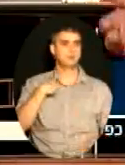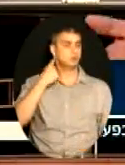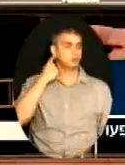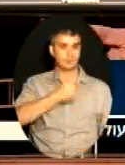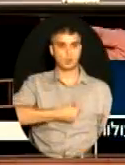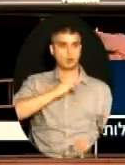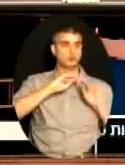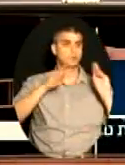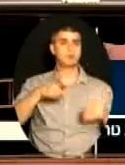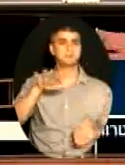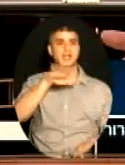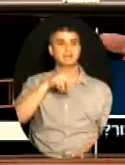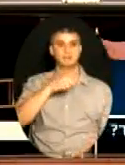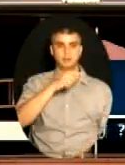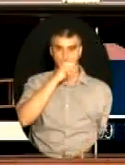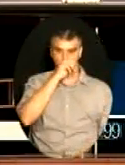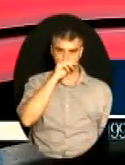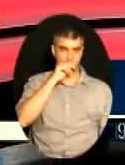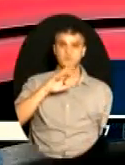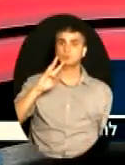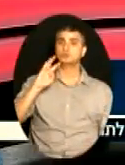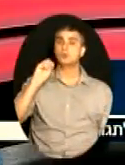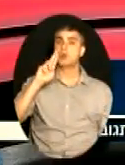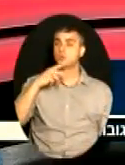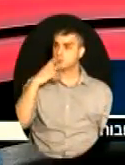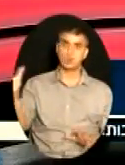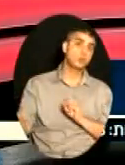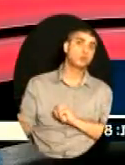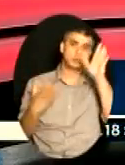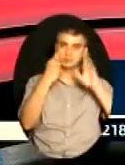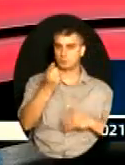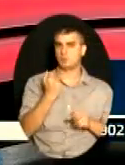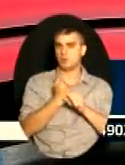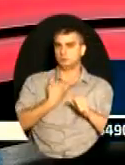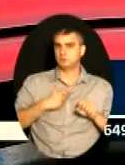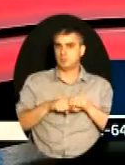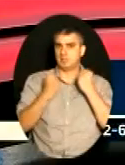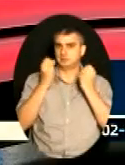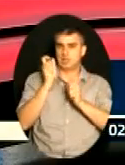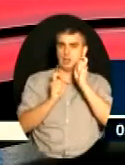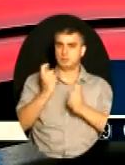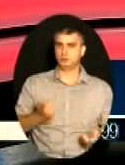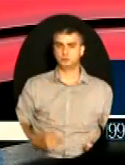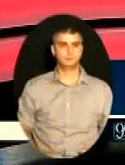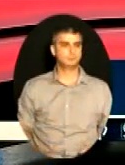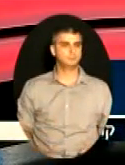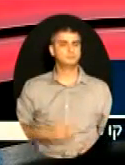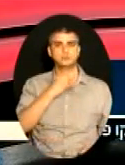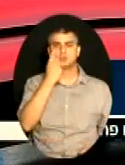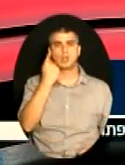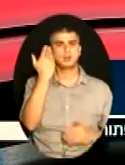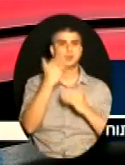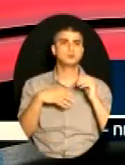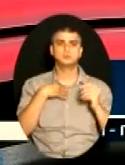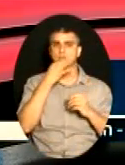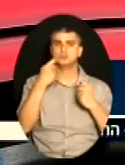ראש מועצת המועצה האזורית שומרון שאומר, רבותיי, תוציאו אותם משם. הם עושים רק נזק לתושבים שם. שאלה אחרונה, אני רוצה לשאול אותך